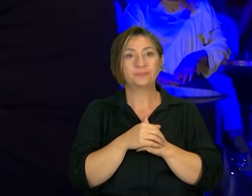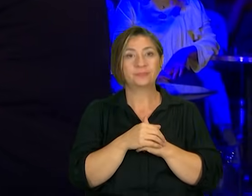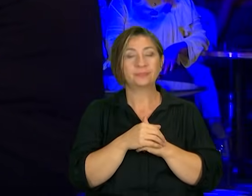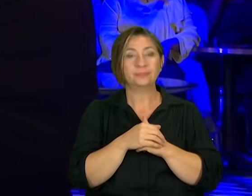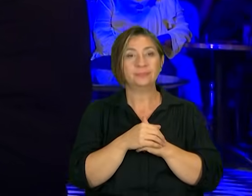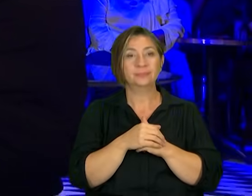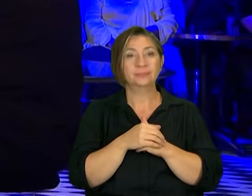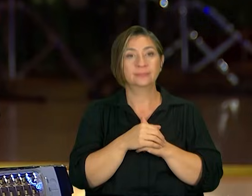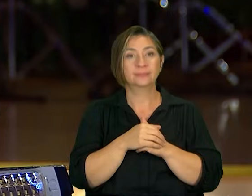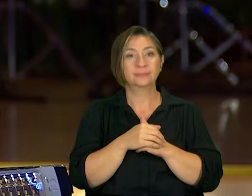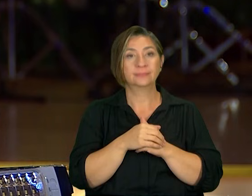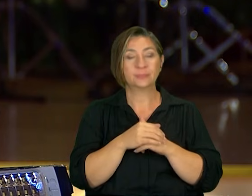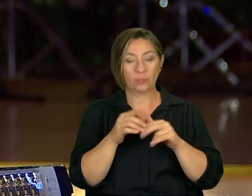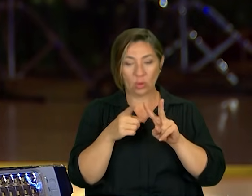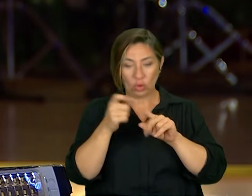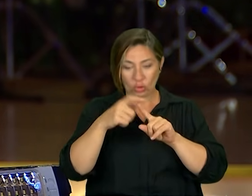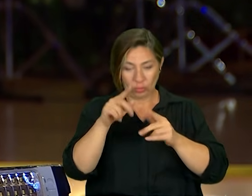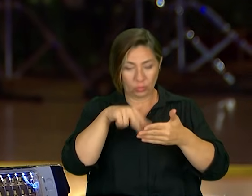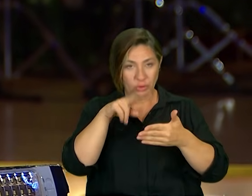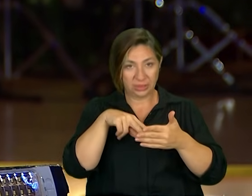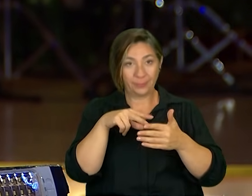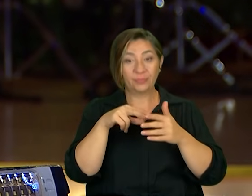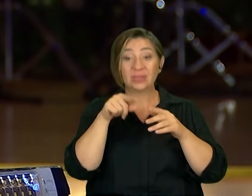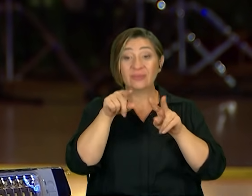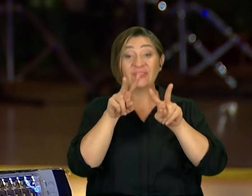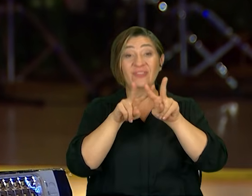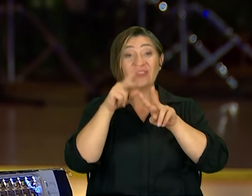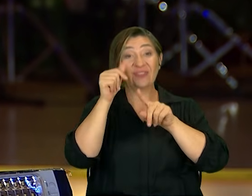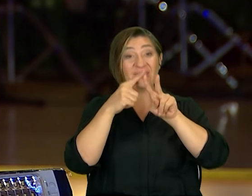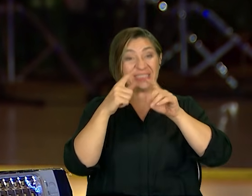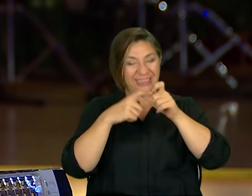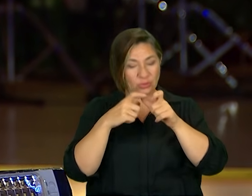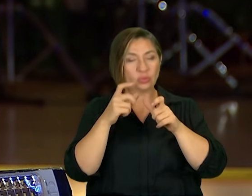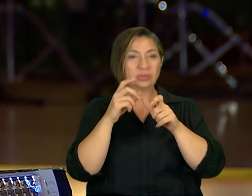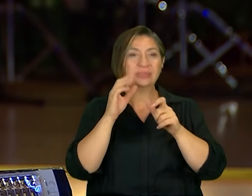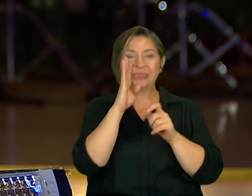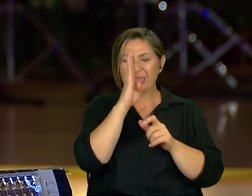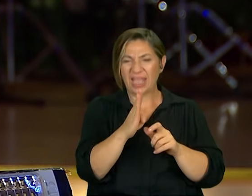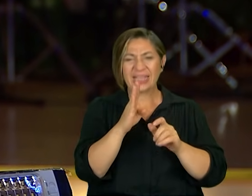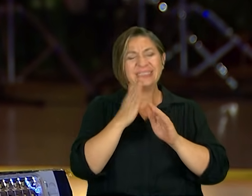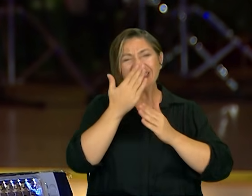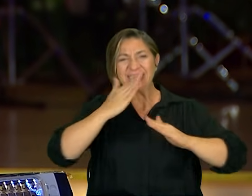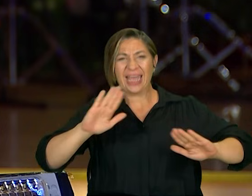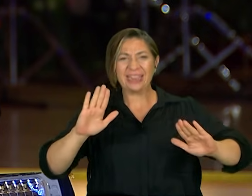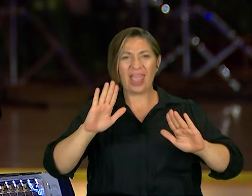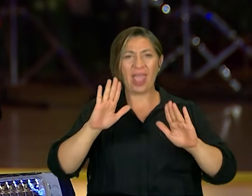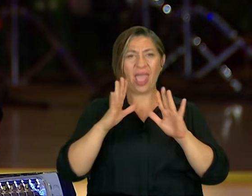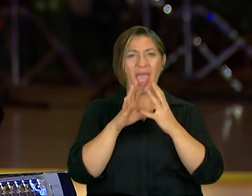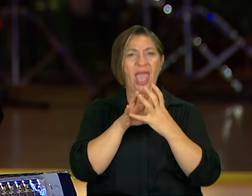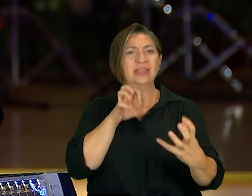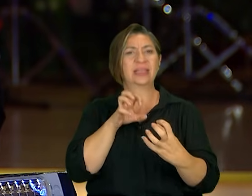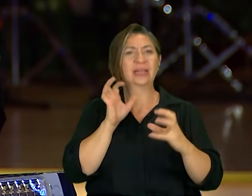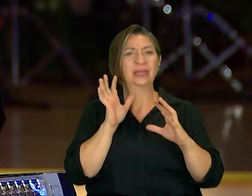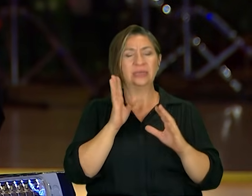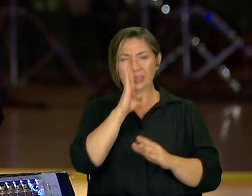Peki. Şimdi önümdeki notlardan okuyacağım. Wing Chun direkt, sade ve etkili. Bu önemli